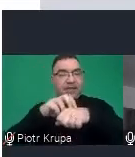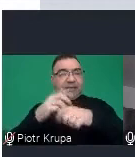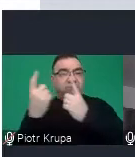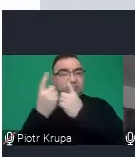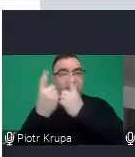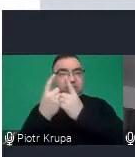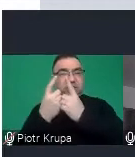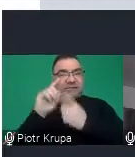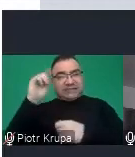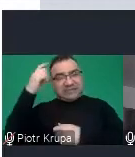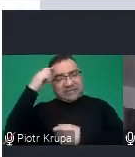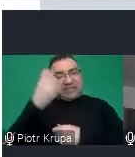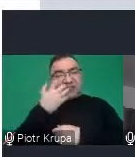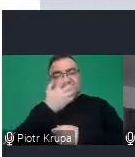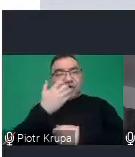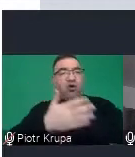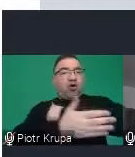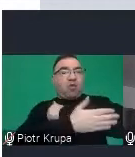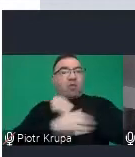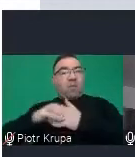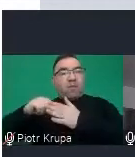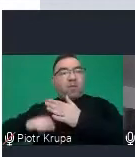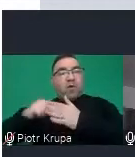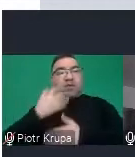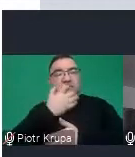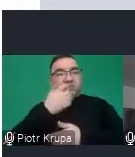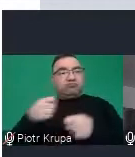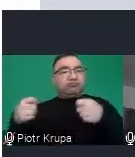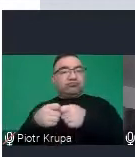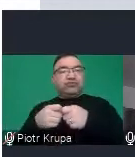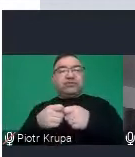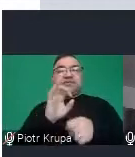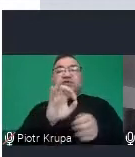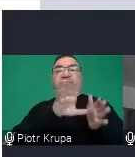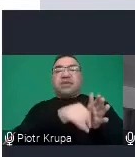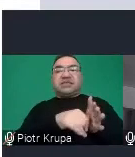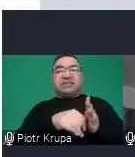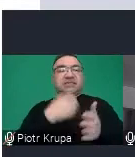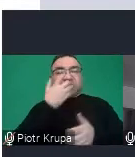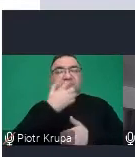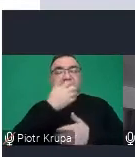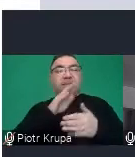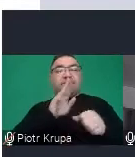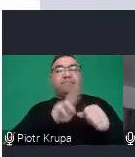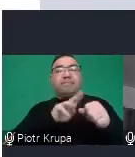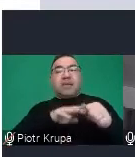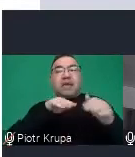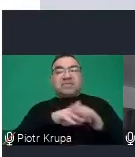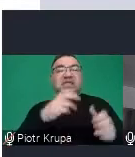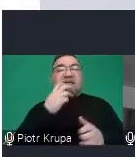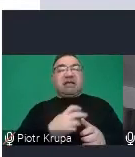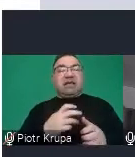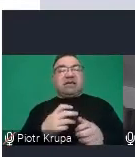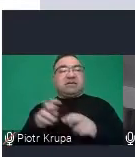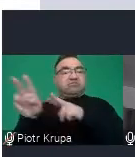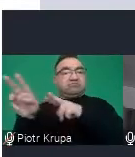Pilotażowych Central Cieplnych opartych o pompy ciepła, współpracujące z miejskim systemem ciepłowniczym i magazynami energii, zasilane